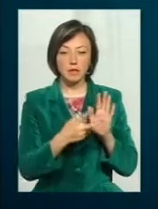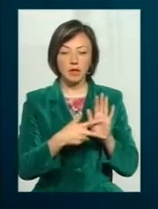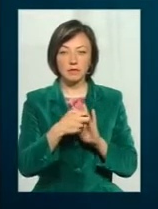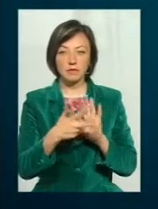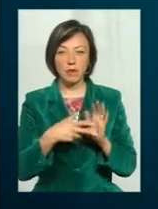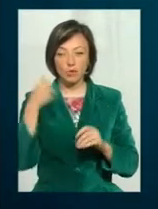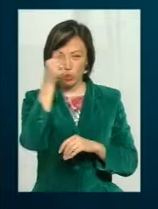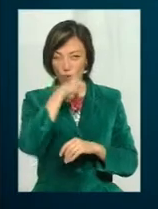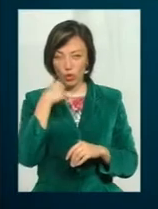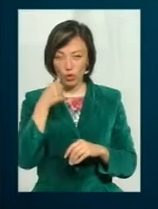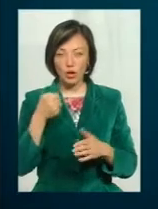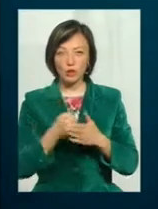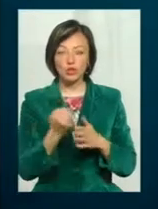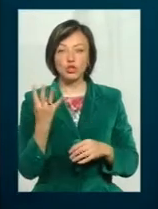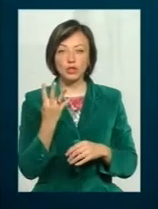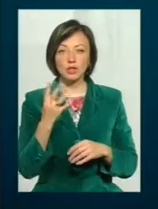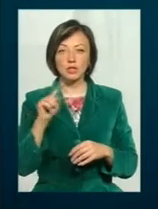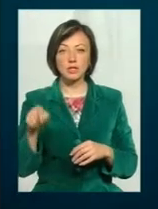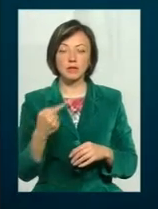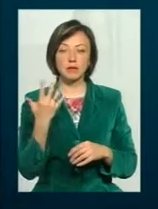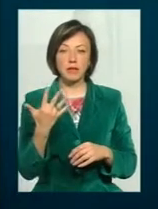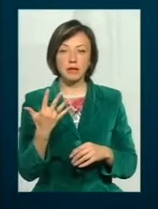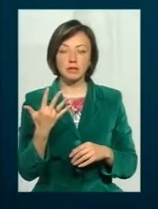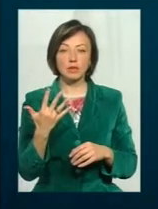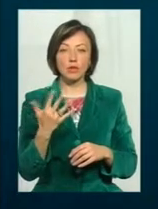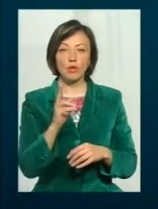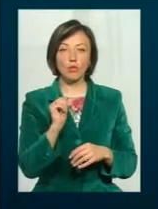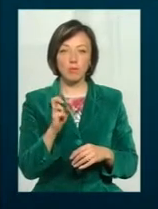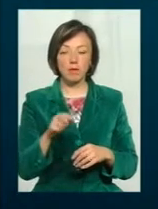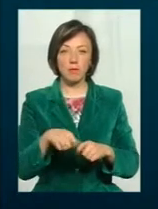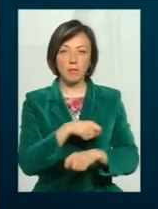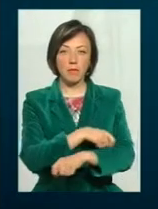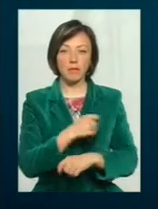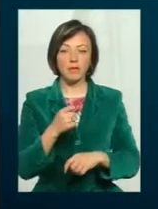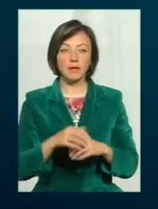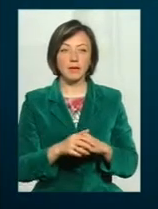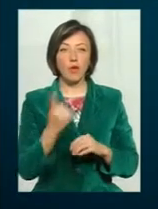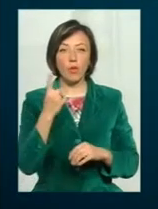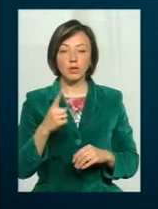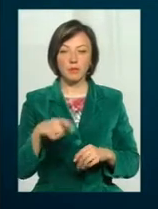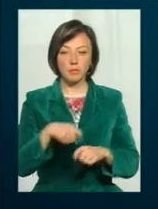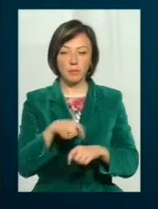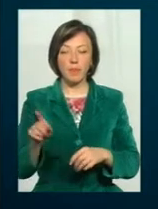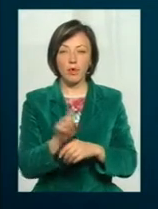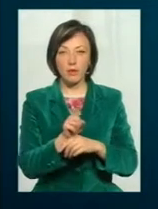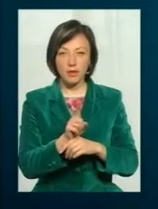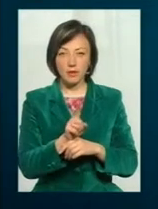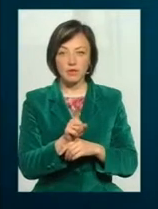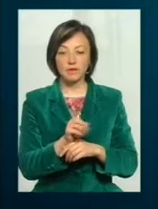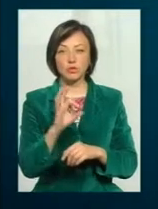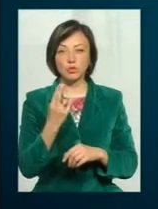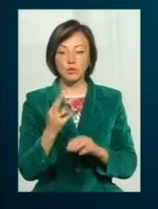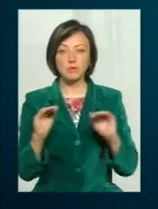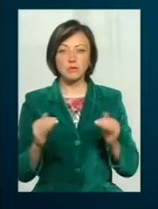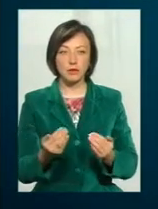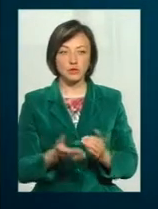2017-2018 року, до 4,5 кубічних метра на метр опалювальної площі. Тобто норматив соціальний